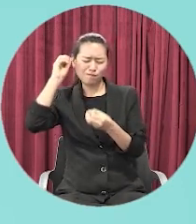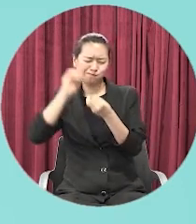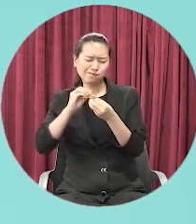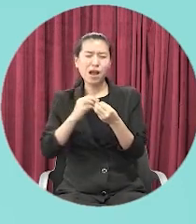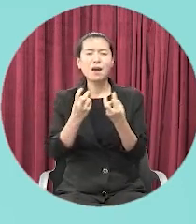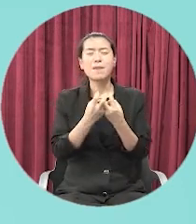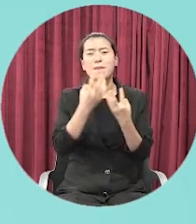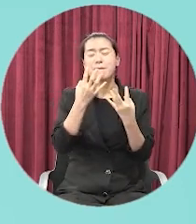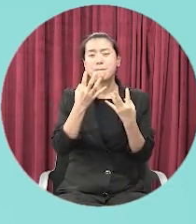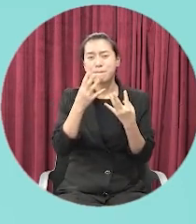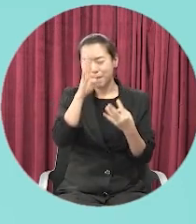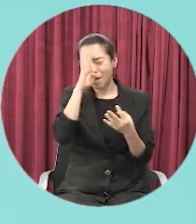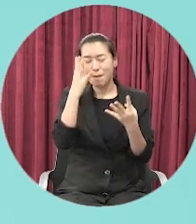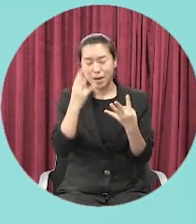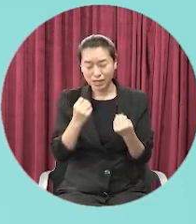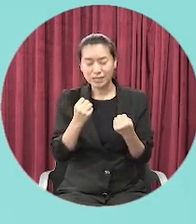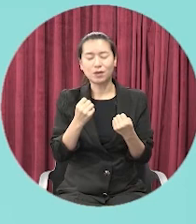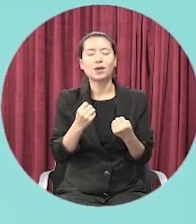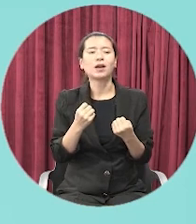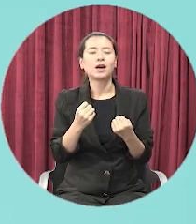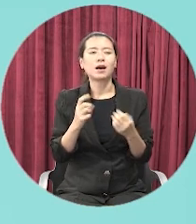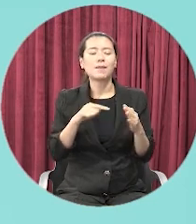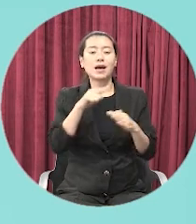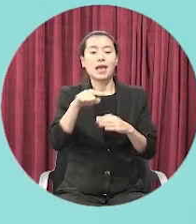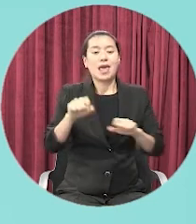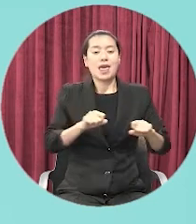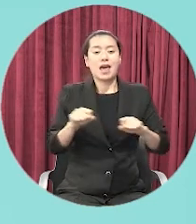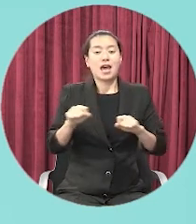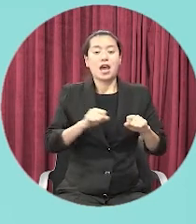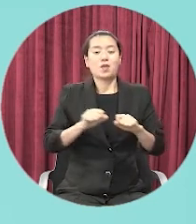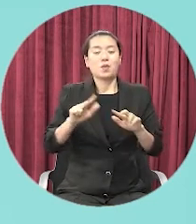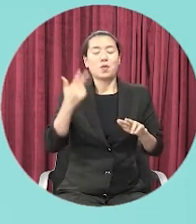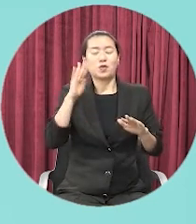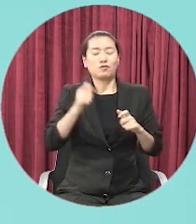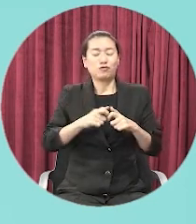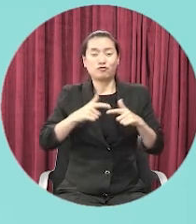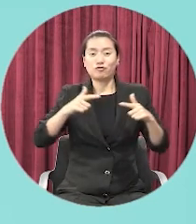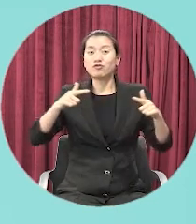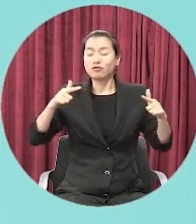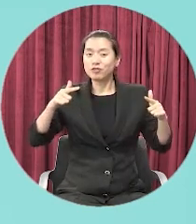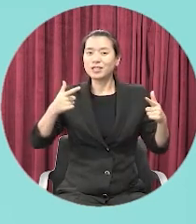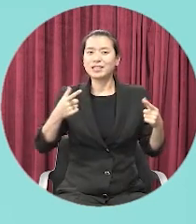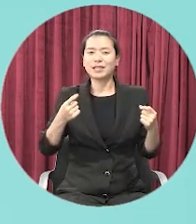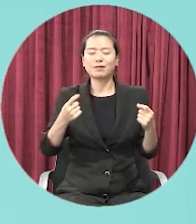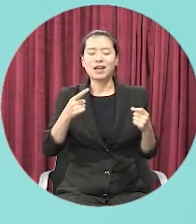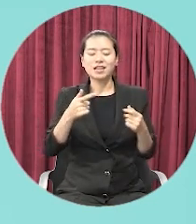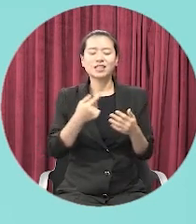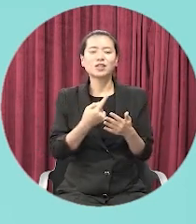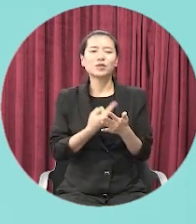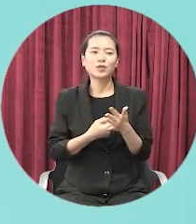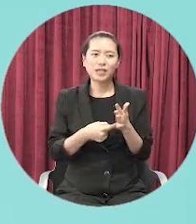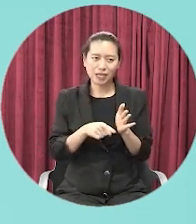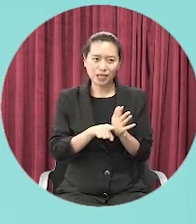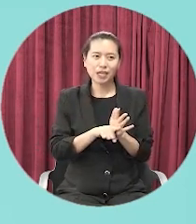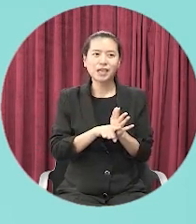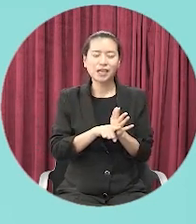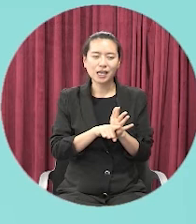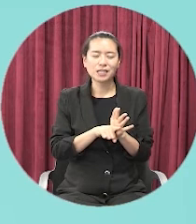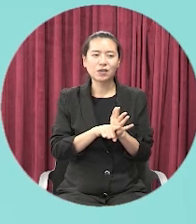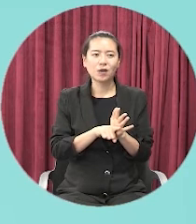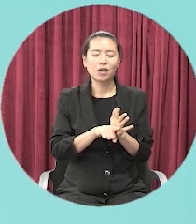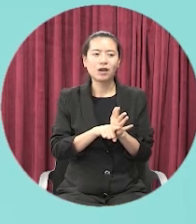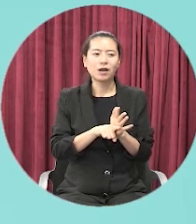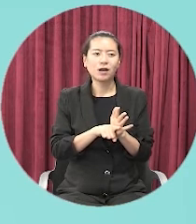어려 시스템 바깥에 사회활동의 시간이 더 많아지기 때문에 그런 것을 방어하기 위해서는 문제 저희가 그런 좀 시도로 하고